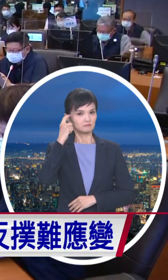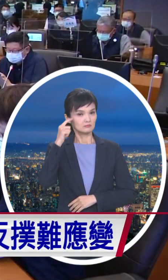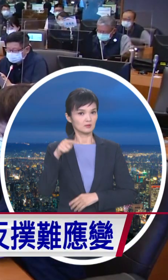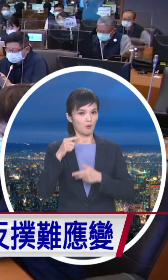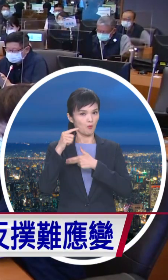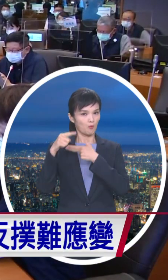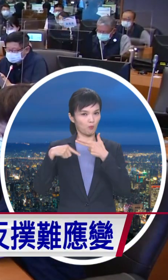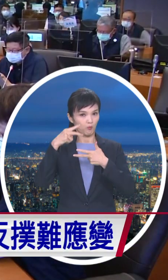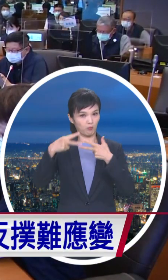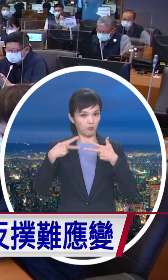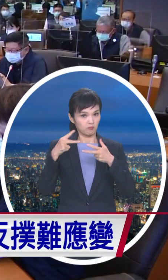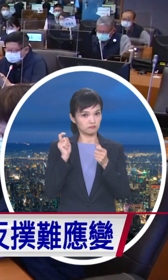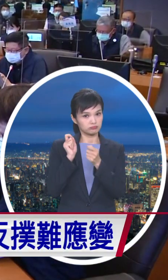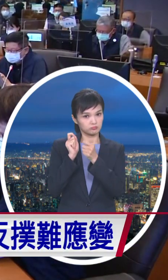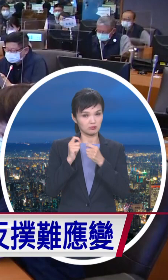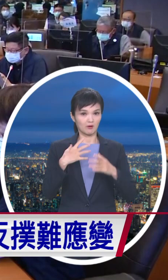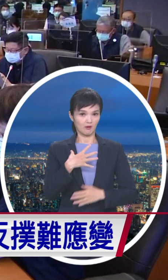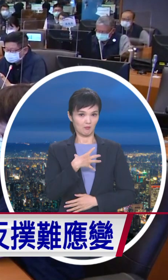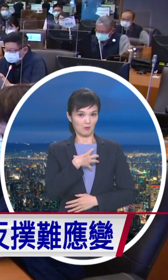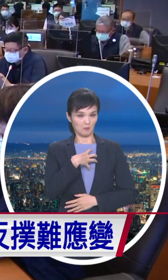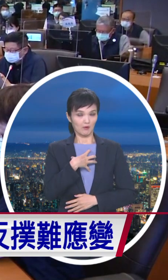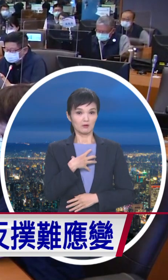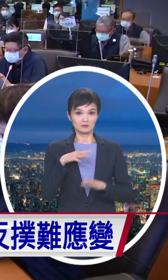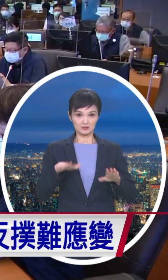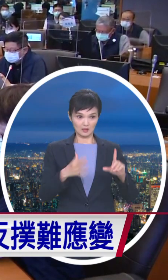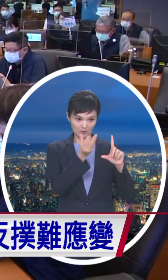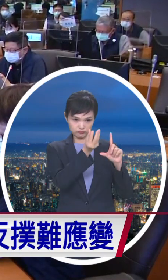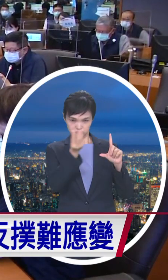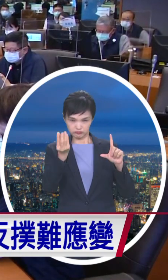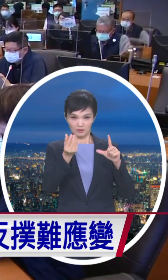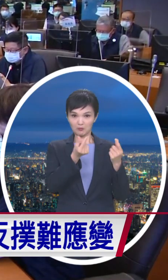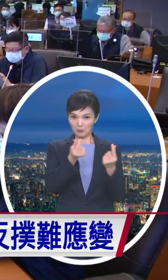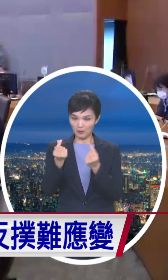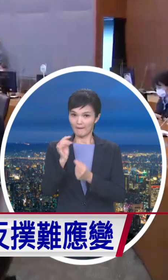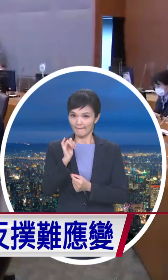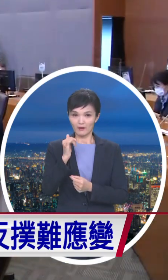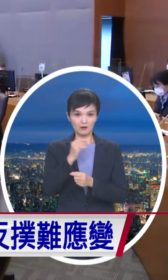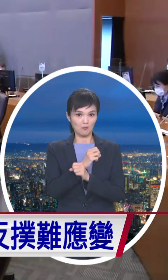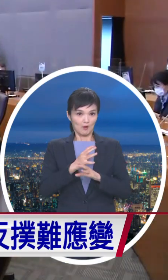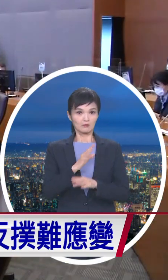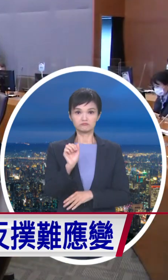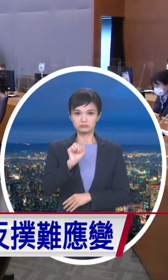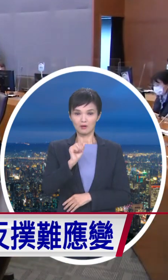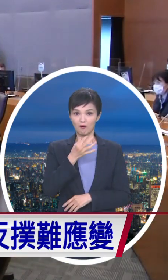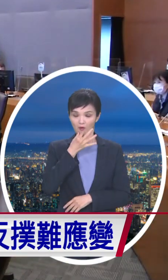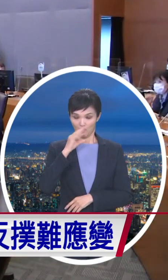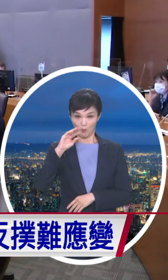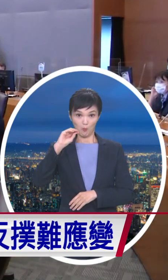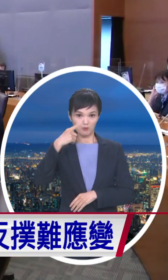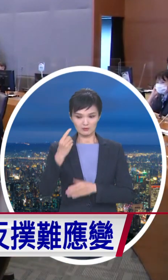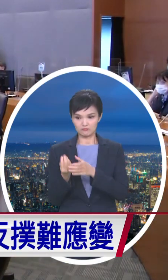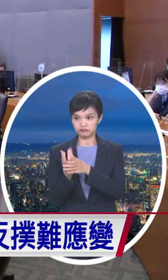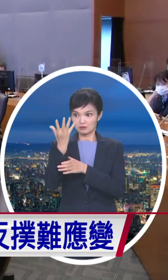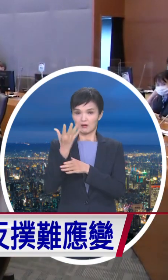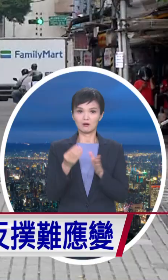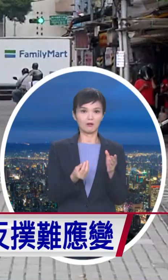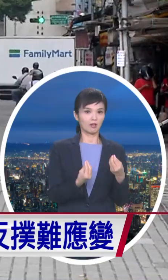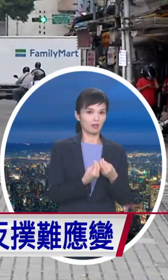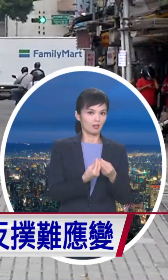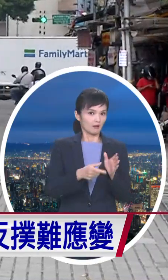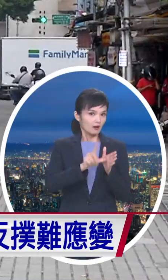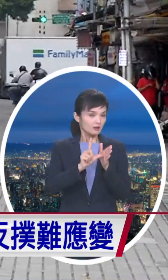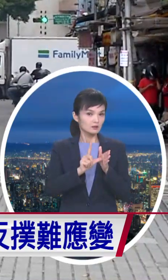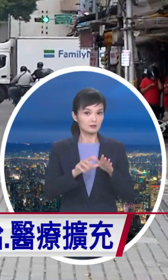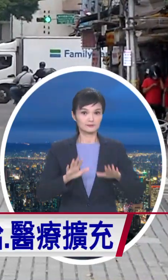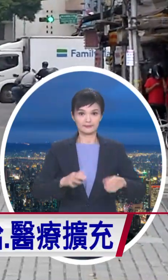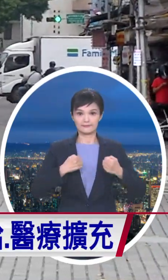2周以来是震撼教育。虽然目前疫情看起来呈现稳定，但也不能放松，就担心疫情反扑会应变不及。这一次的兵